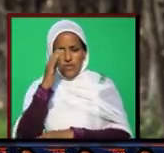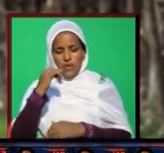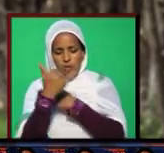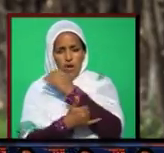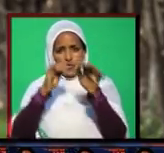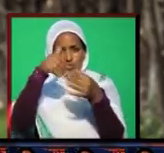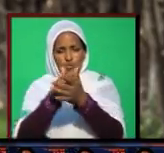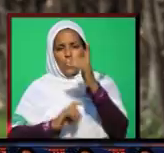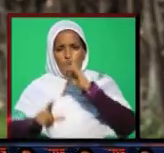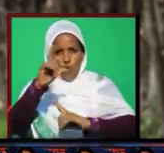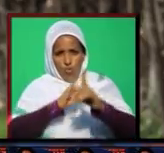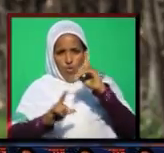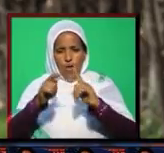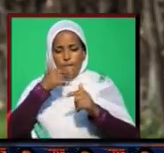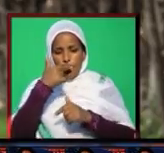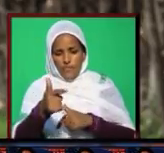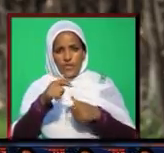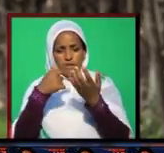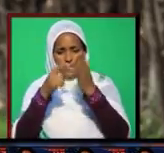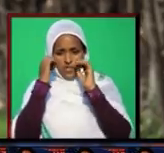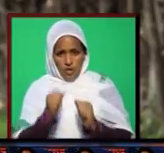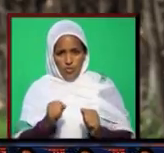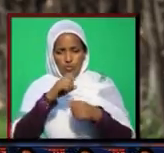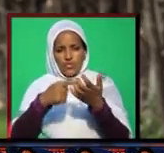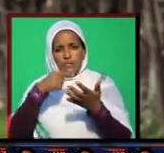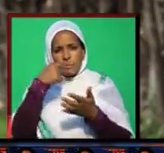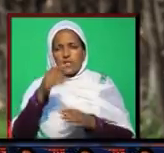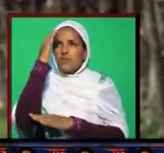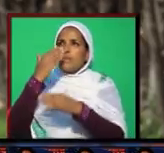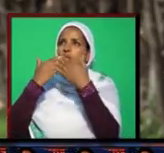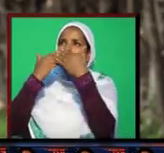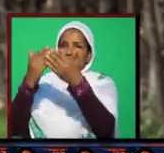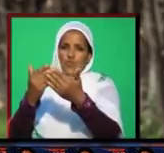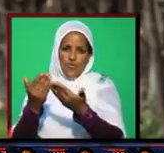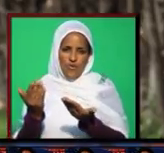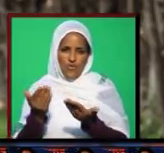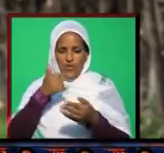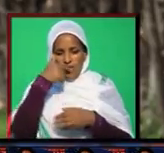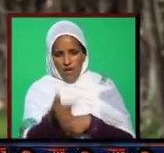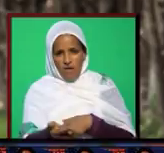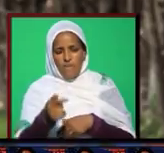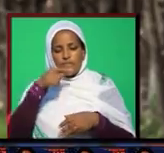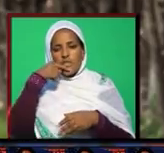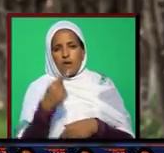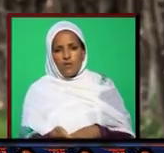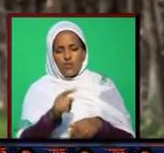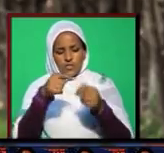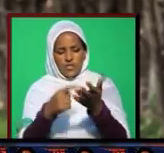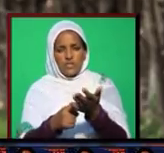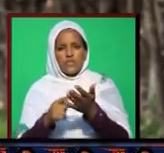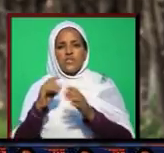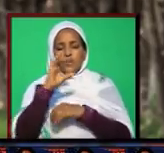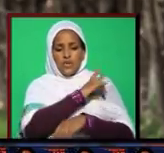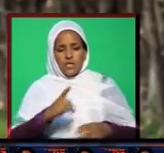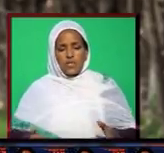ሁሉ ቋንቋ በአገሮች ሁሉ ልሳን መናገር ስለቻልኩ ስለምናገር እግዚአብሔርን አመሰግነዋለሁ እያለ ተናግረዋል።